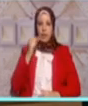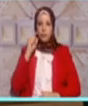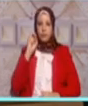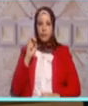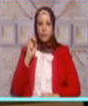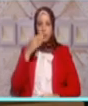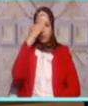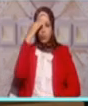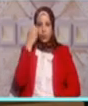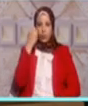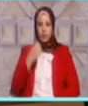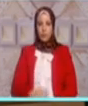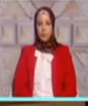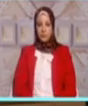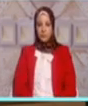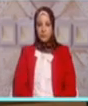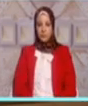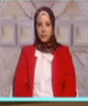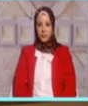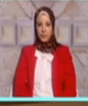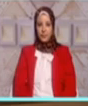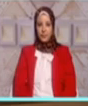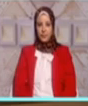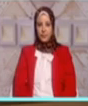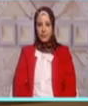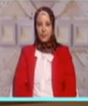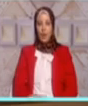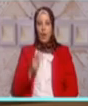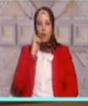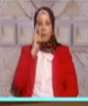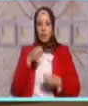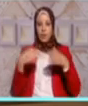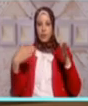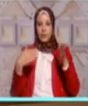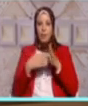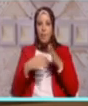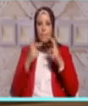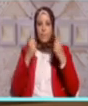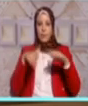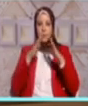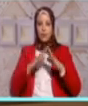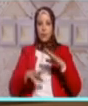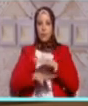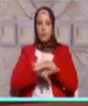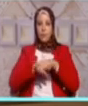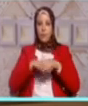عين شمس، بشكر حضرتك يا فندم، ألف شكر. وبكده بتكون فقرتنا مصر بيحصل فيها فيها ايه النهارده